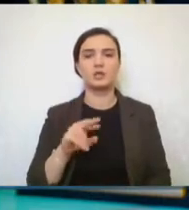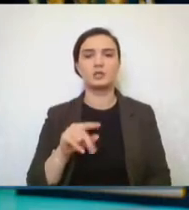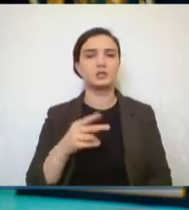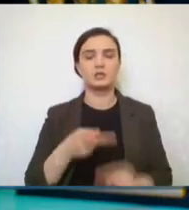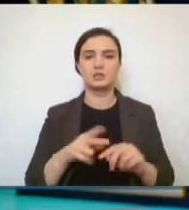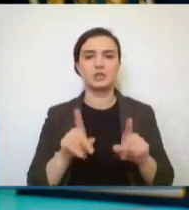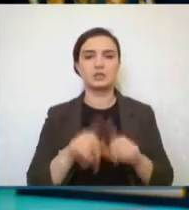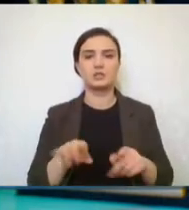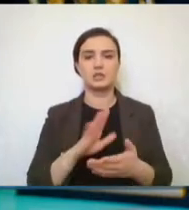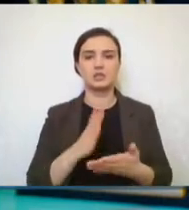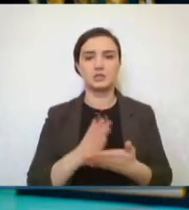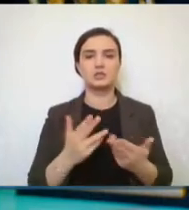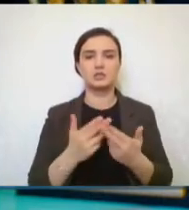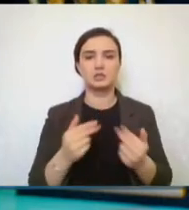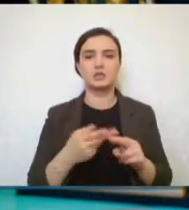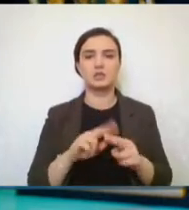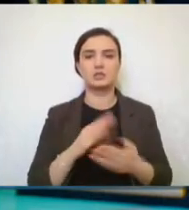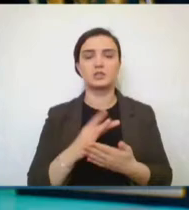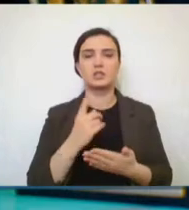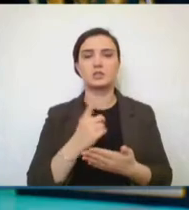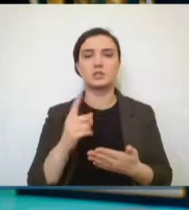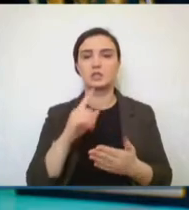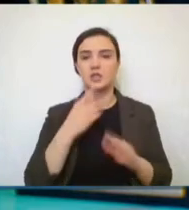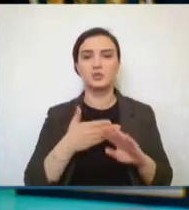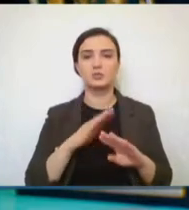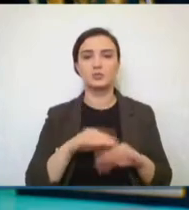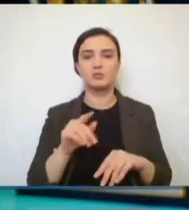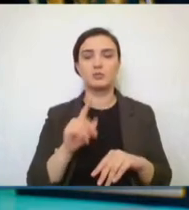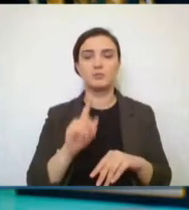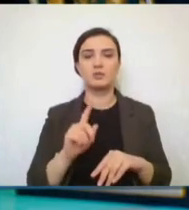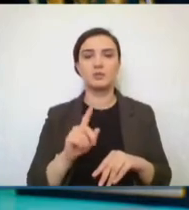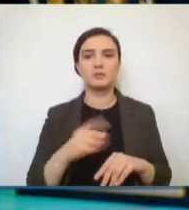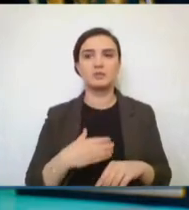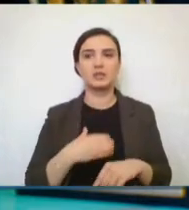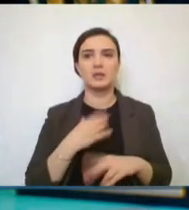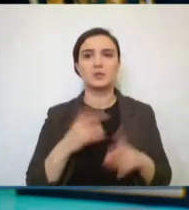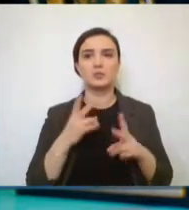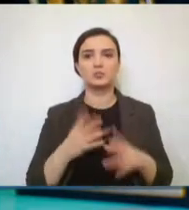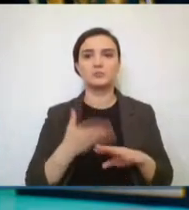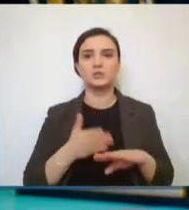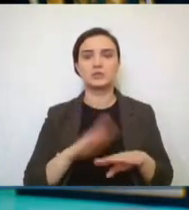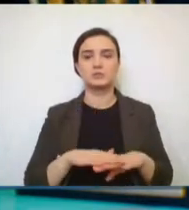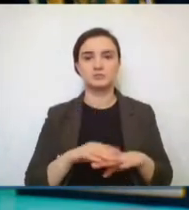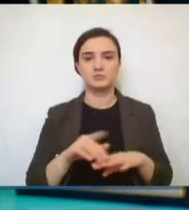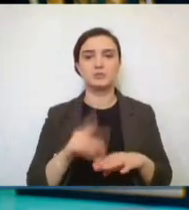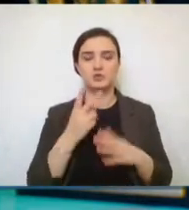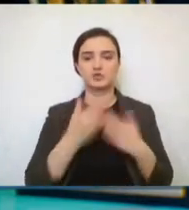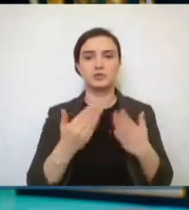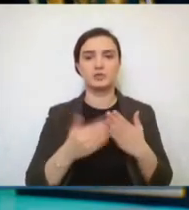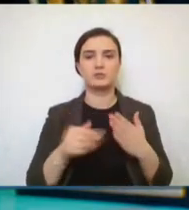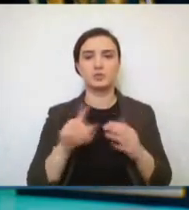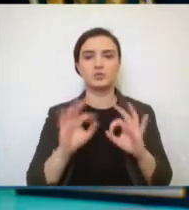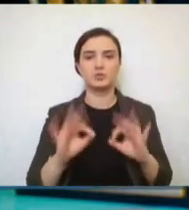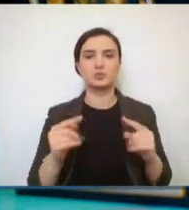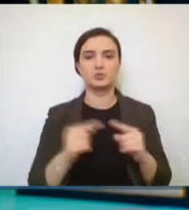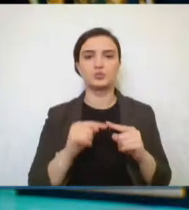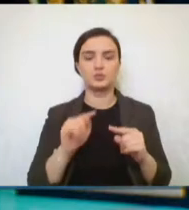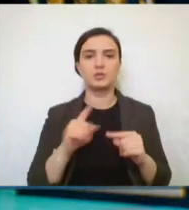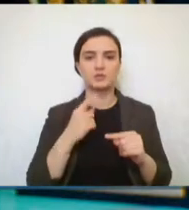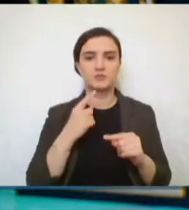დიახ, ეს არის ერთ-ერთი გართულება, მაგრამ დრამატული და მძიმე გართულებების მაჩვენებელი, ეხლა ზუსტად